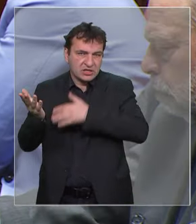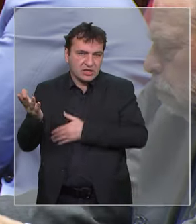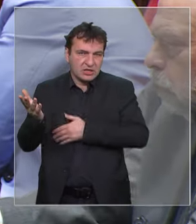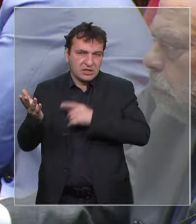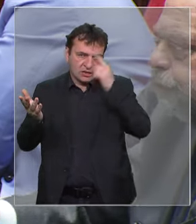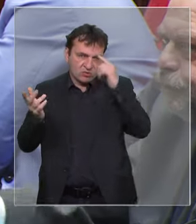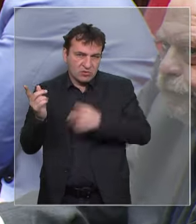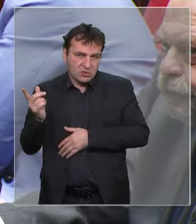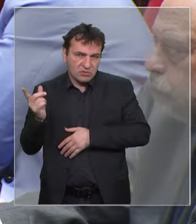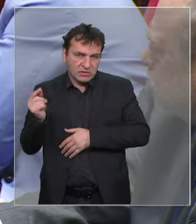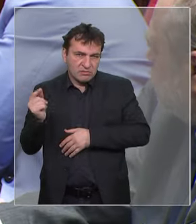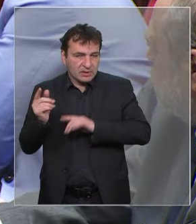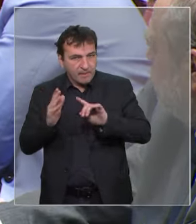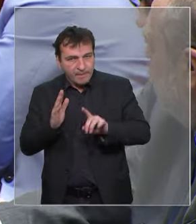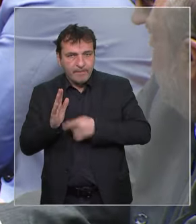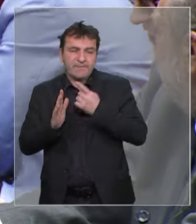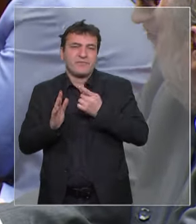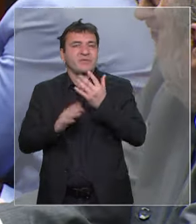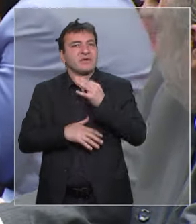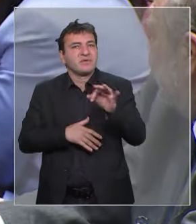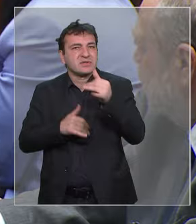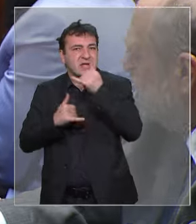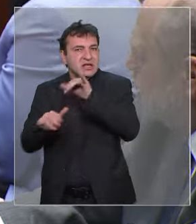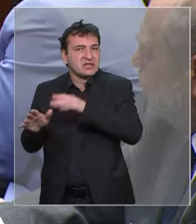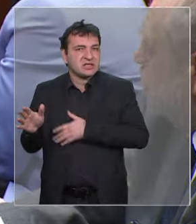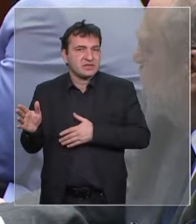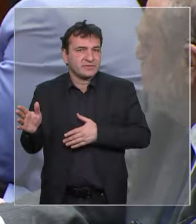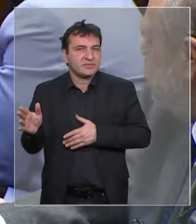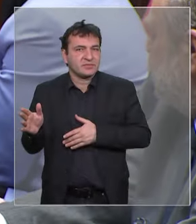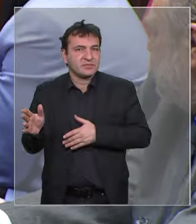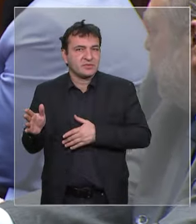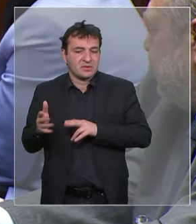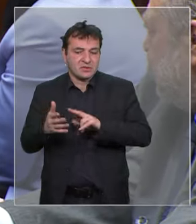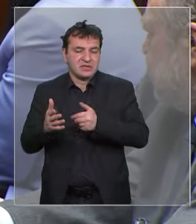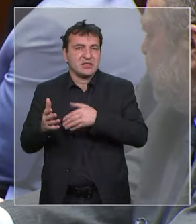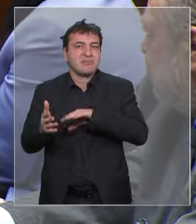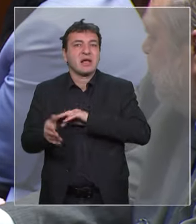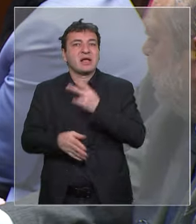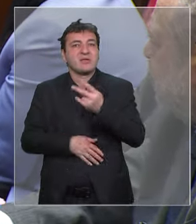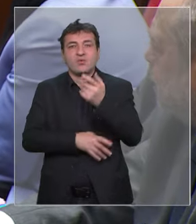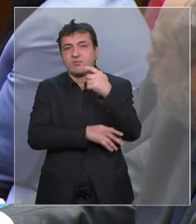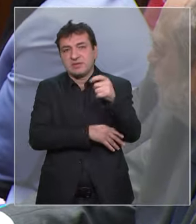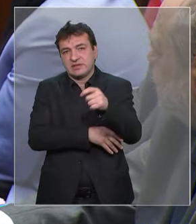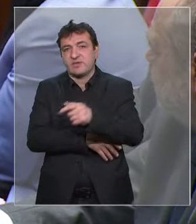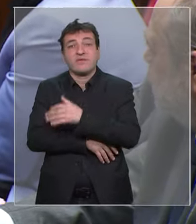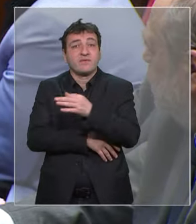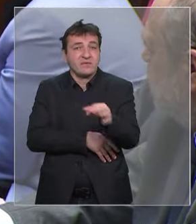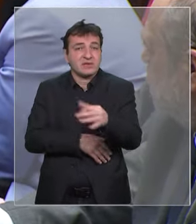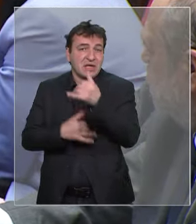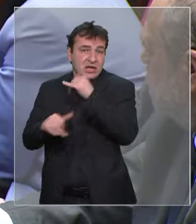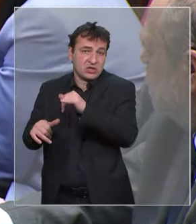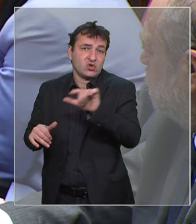un partenariat renouvelé entre la France et l'Algérie qui, comme vous savez, a été signé par les deux présidents français et algérien